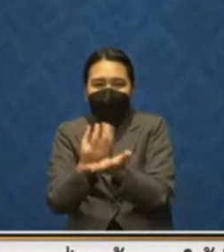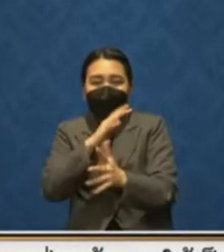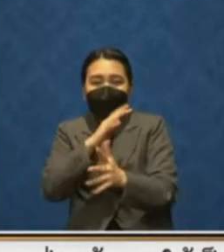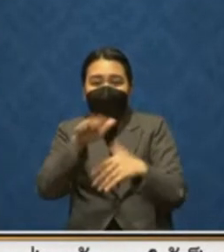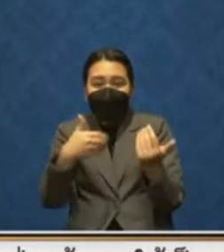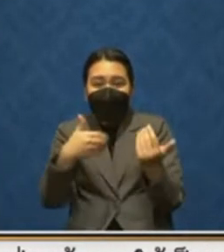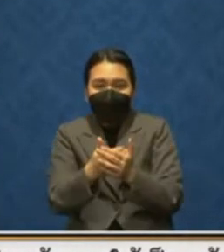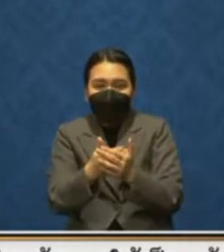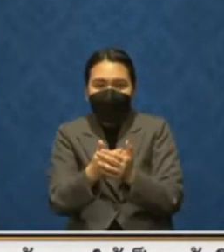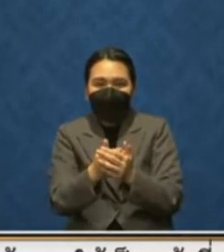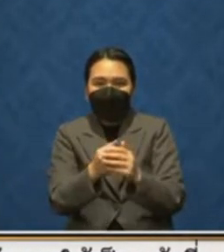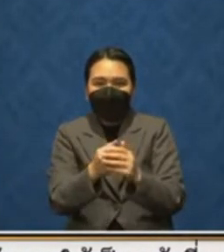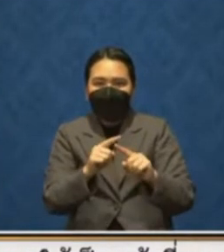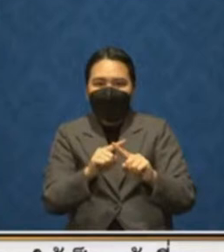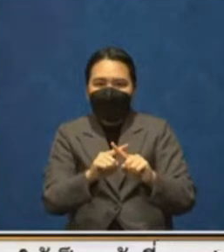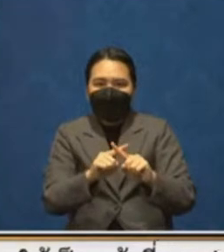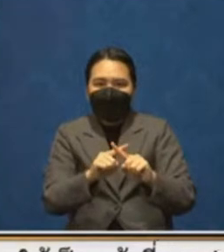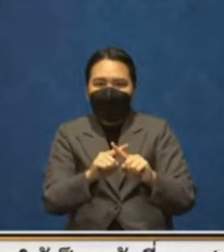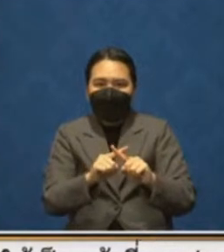เขา